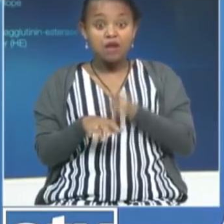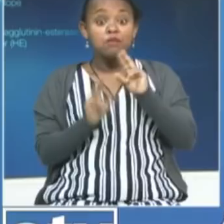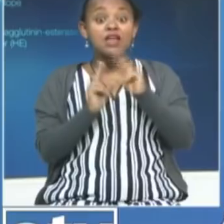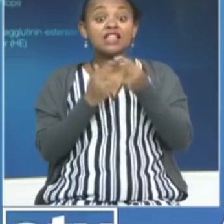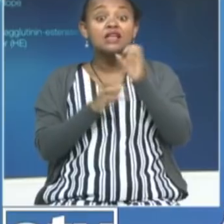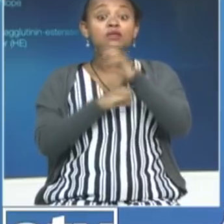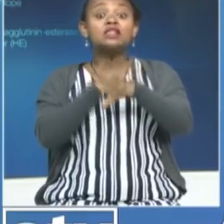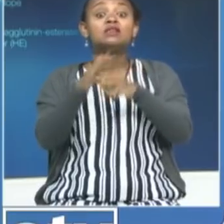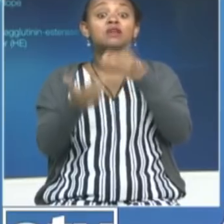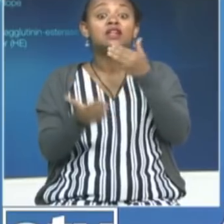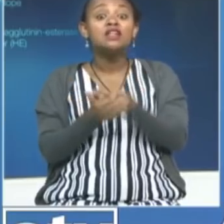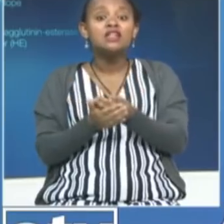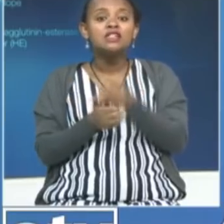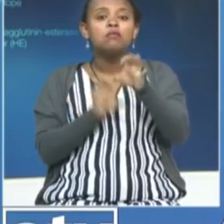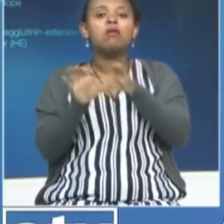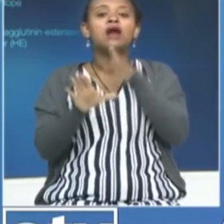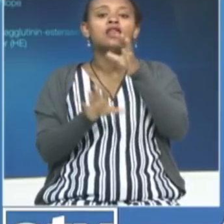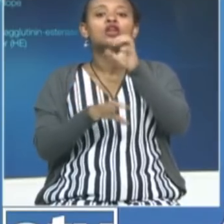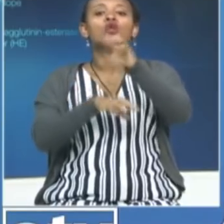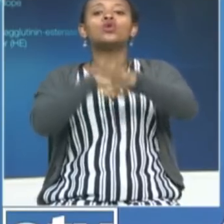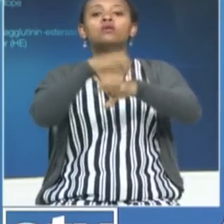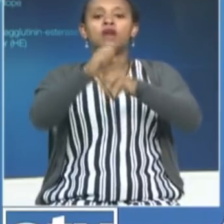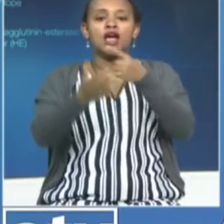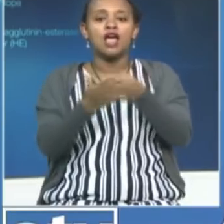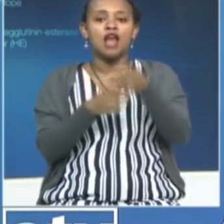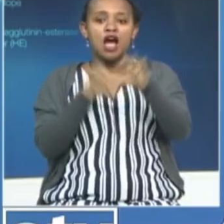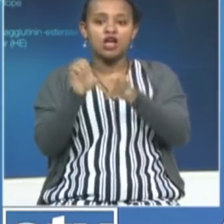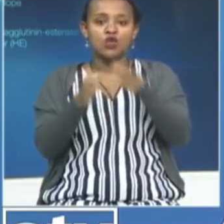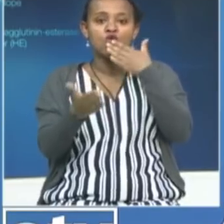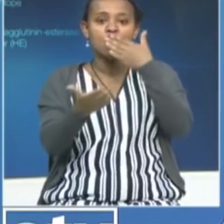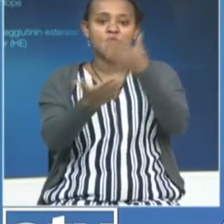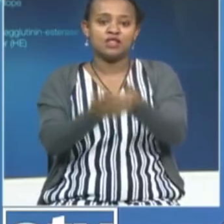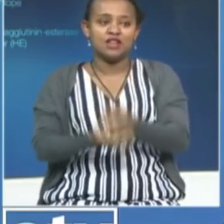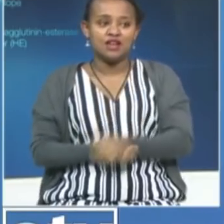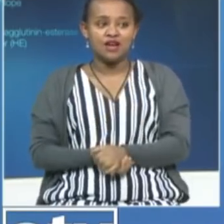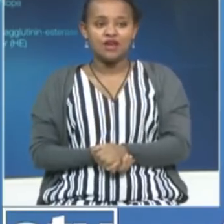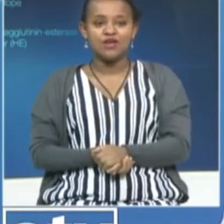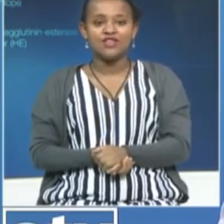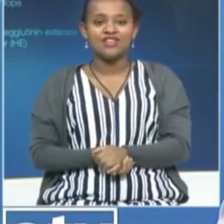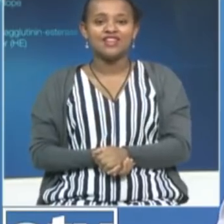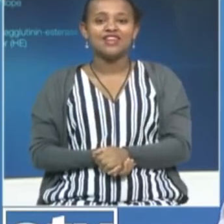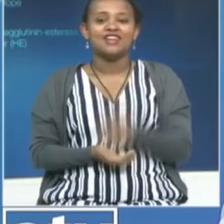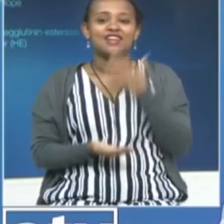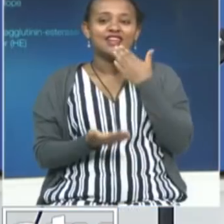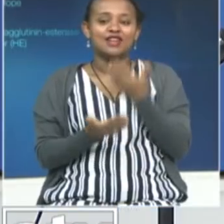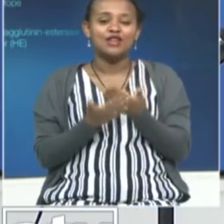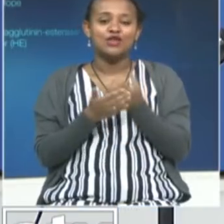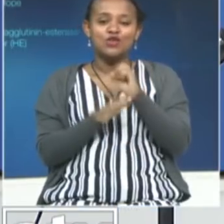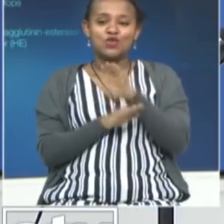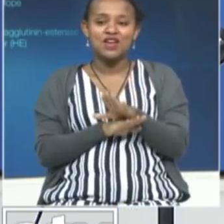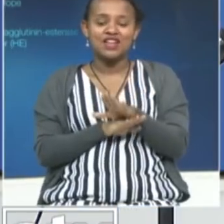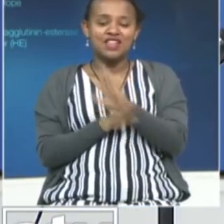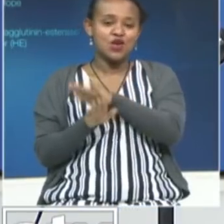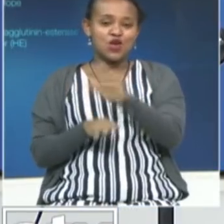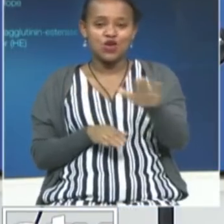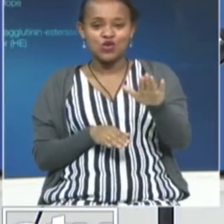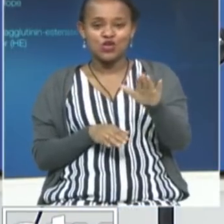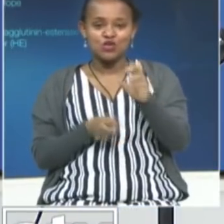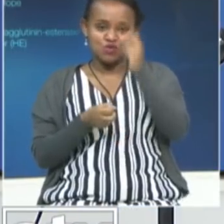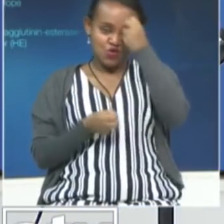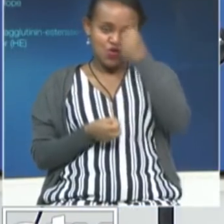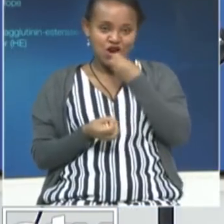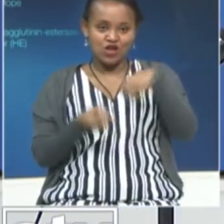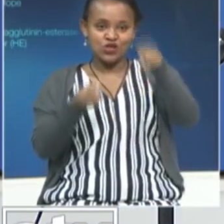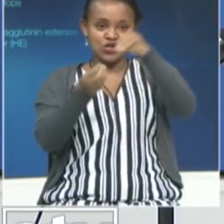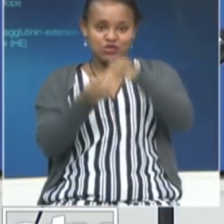እስኪመክር ድረስ ባታረጉ ይመከራል። ይህን አድርጉ። አመሰግናለሁ። በጣም ጥሩ መልእክት ነው። ለልጆችም ለወላጆችም